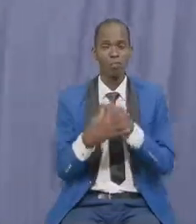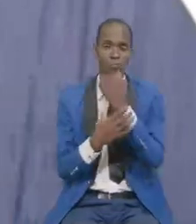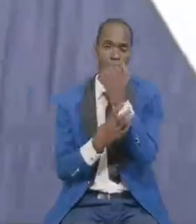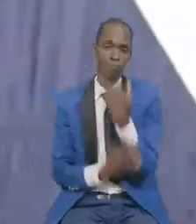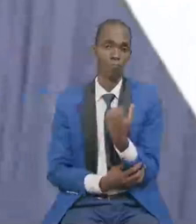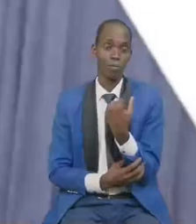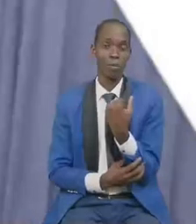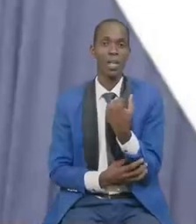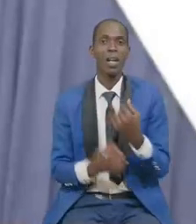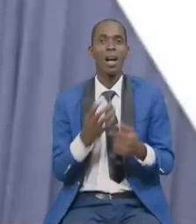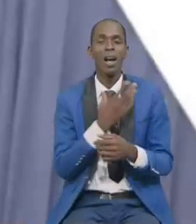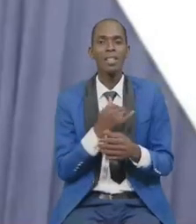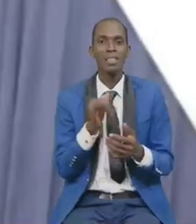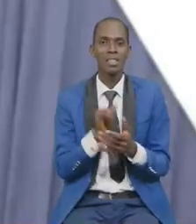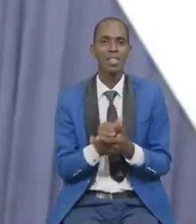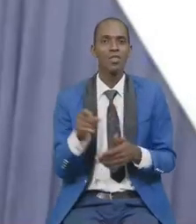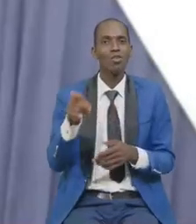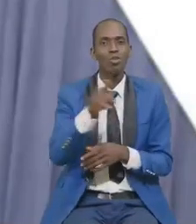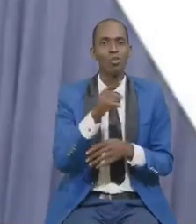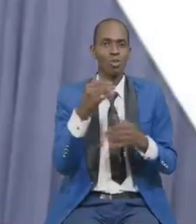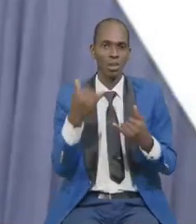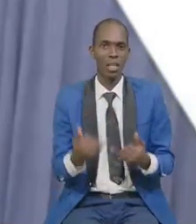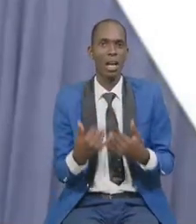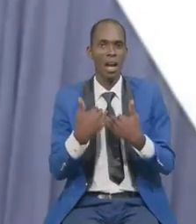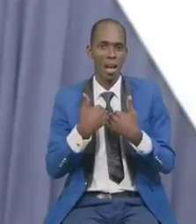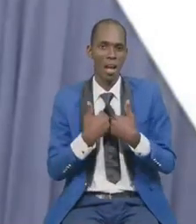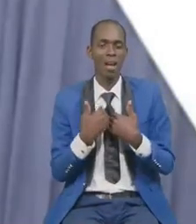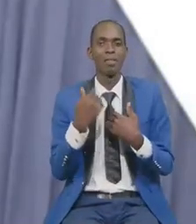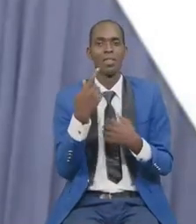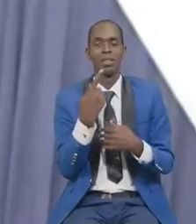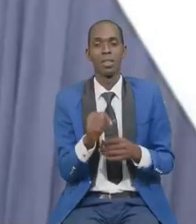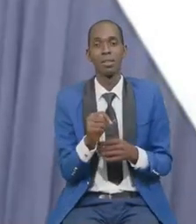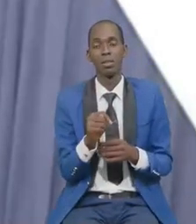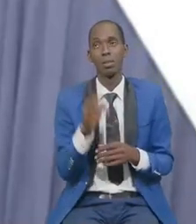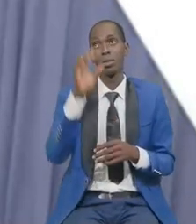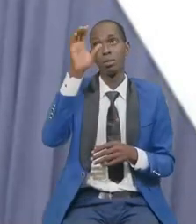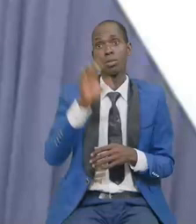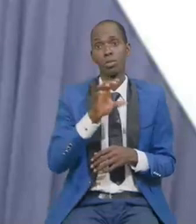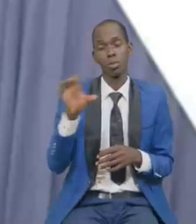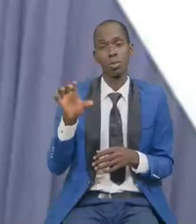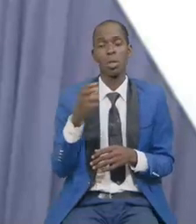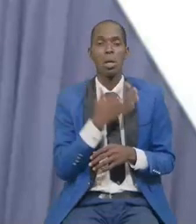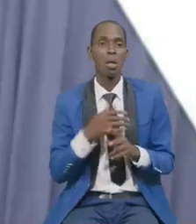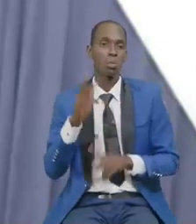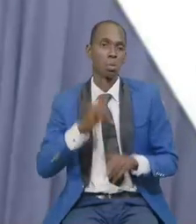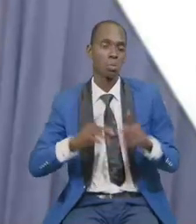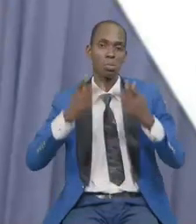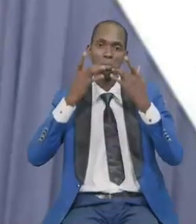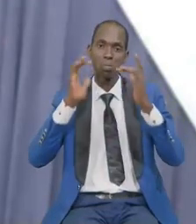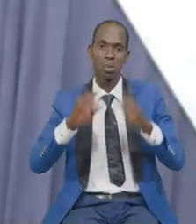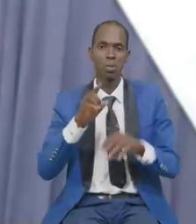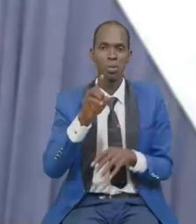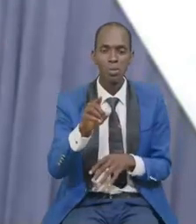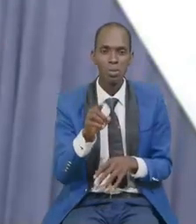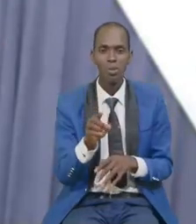as une croix, tu es un chrétien, il se moque de toi. Tu vas à la vie profonde, on se moque de